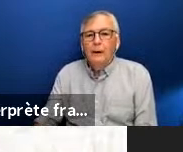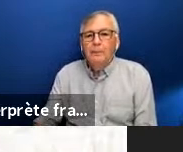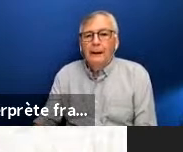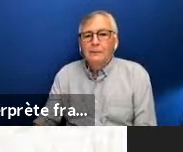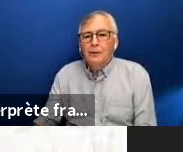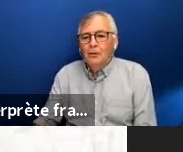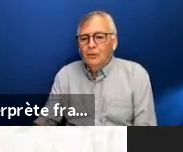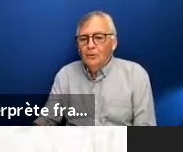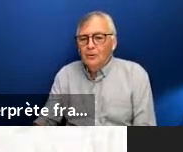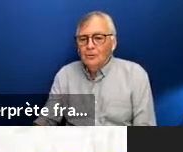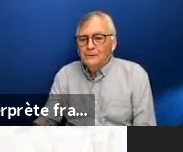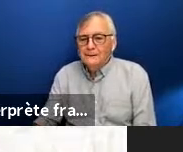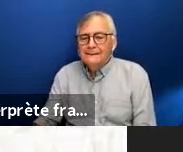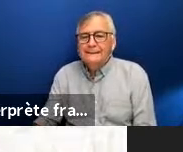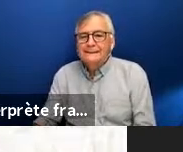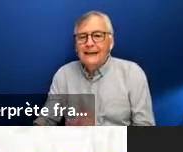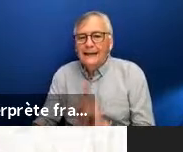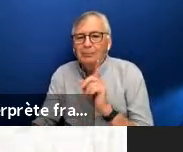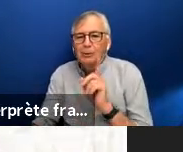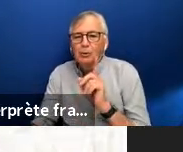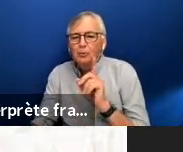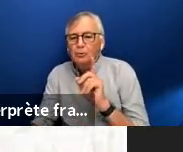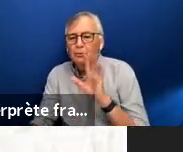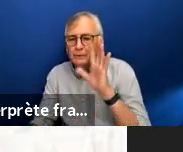Peut-être on pourrait prendre